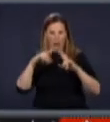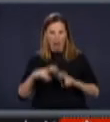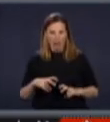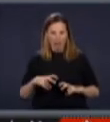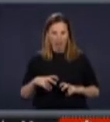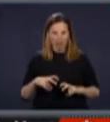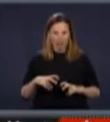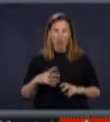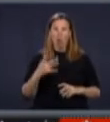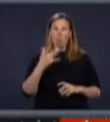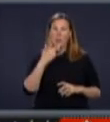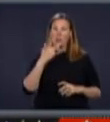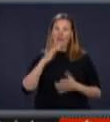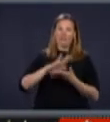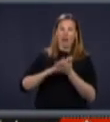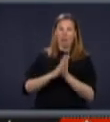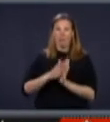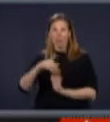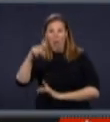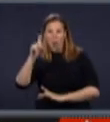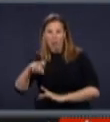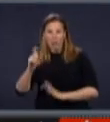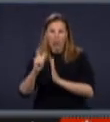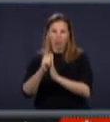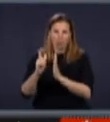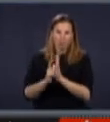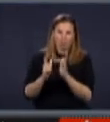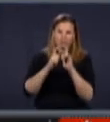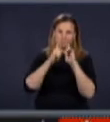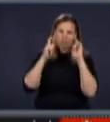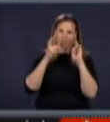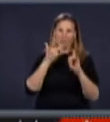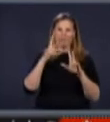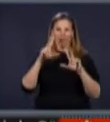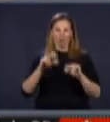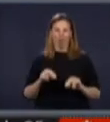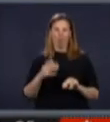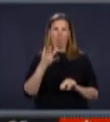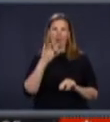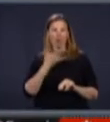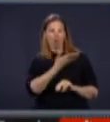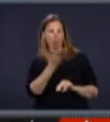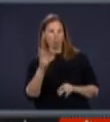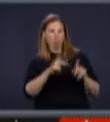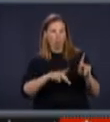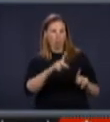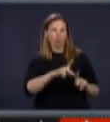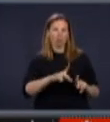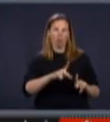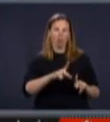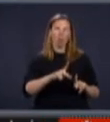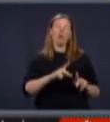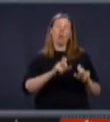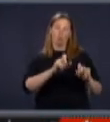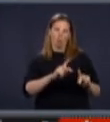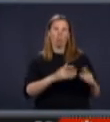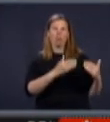Moi, j'aimerais mieux ne pas être obligé de l'obliger. J'aimerais mieux que les gens soient assez responsables